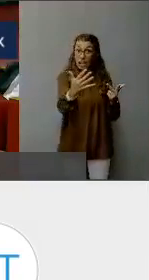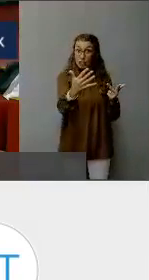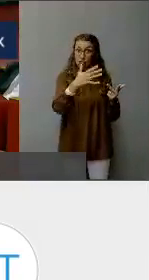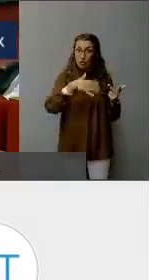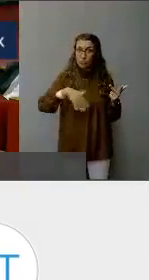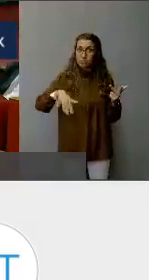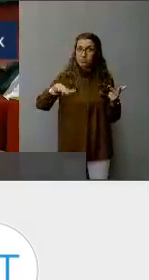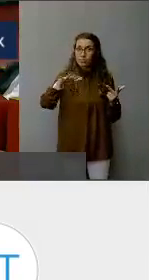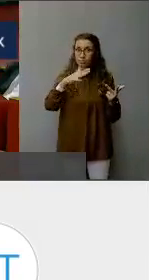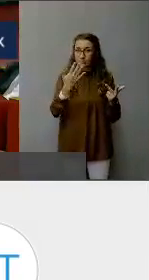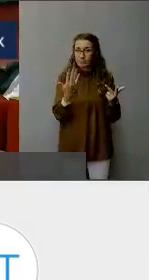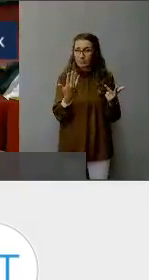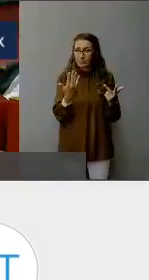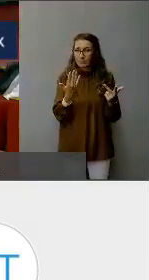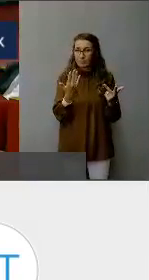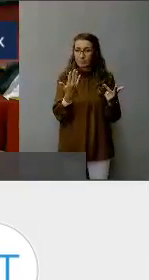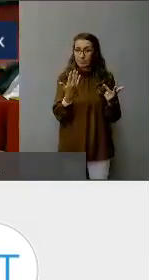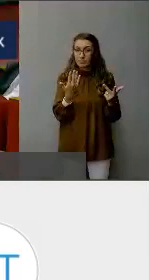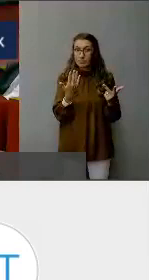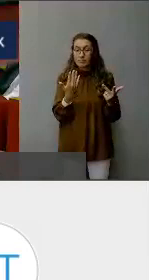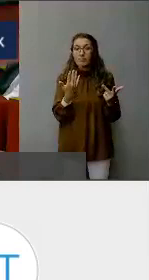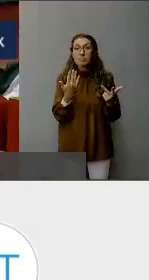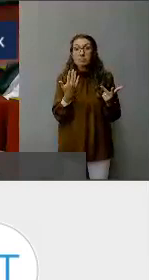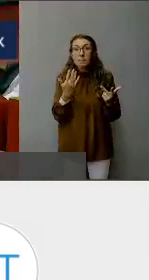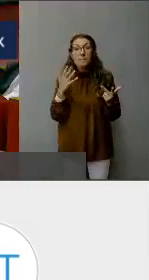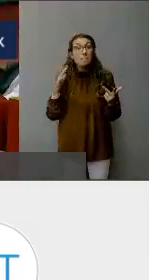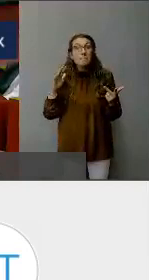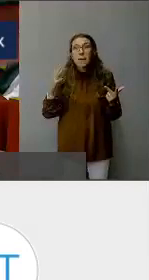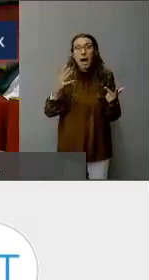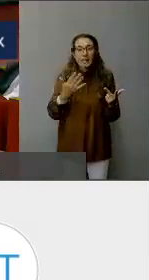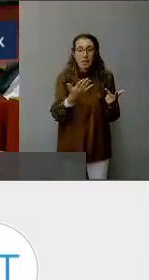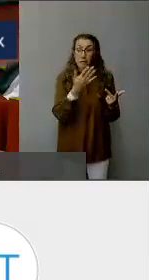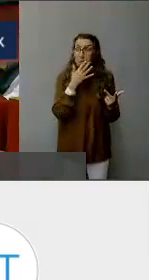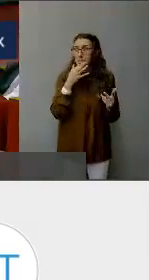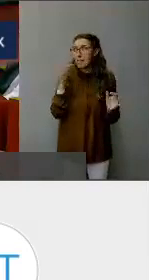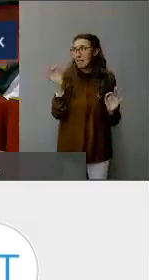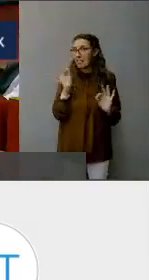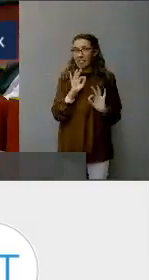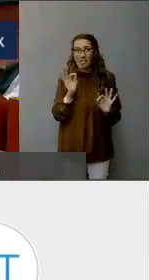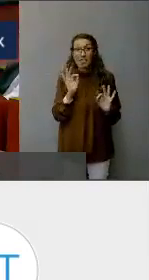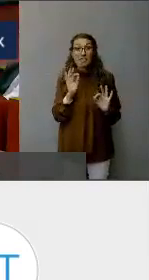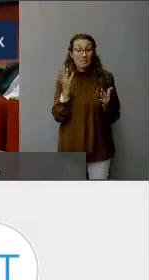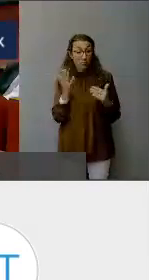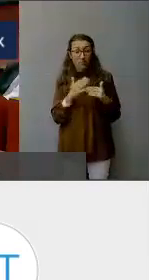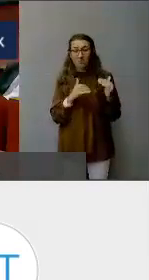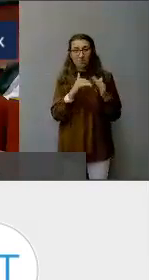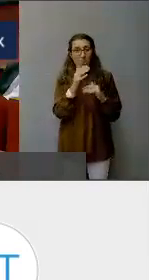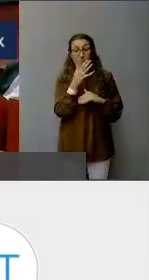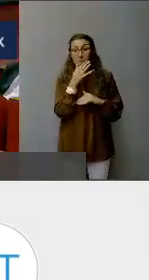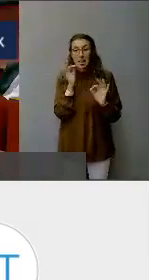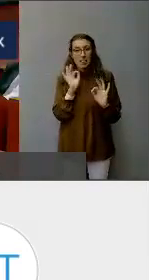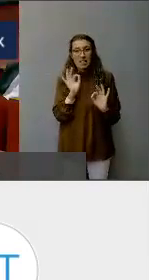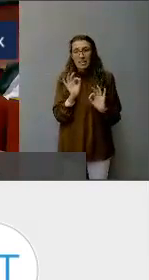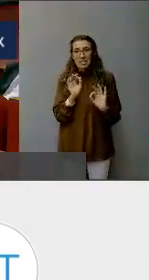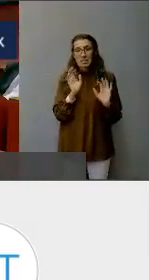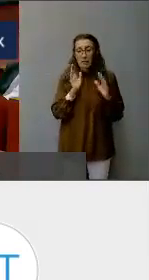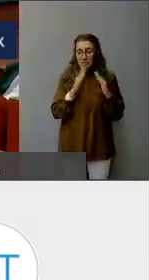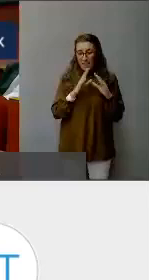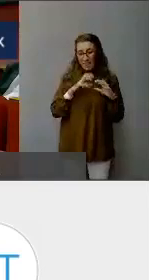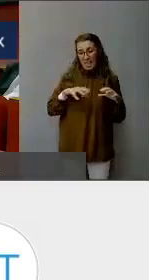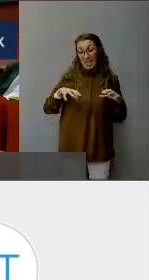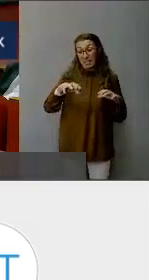mia che è presagio sarà fantasticamente costruito con 60 e più villette